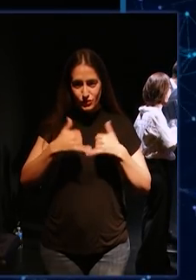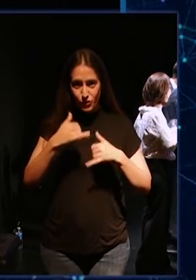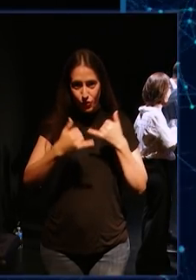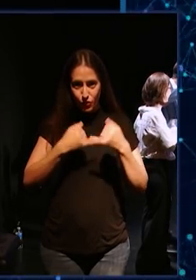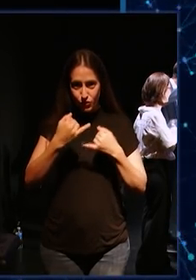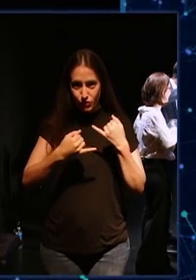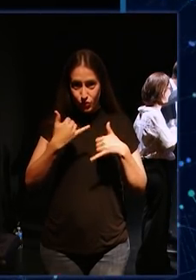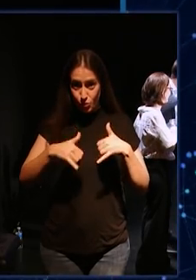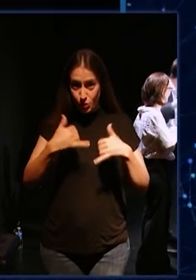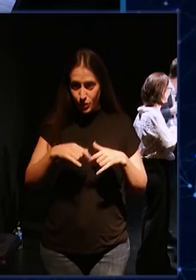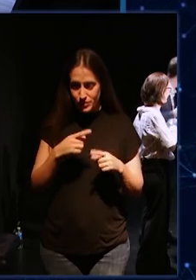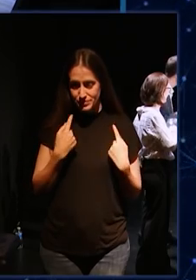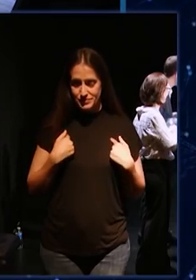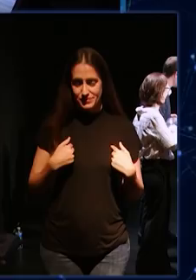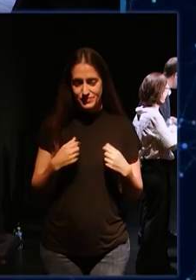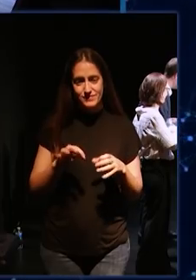Laia Muñoz.